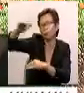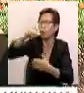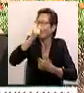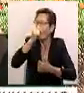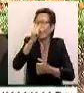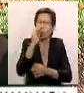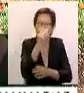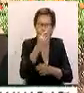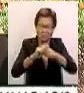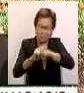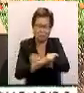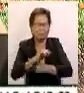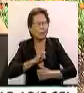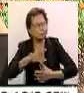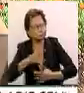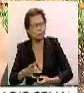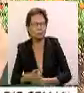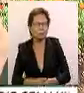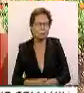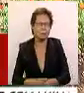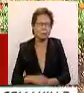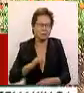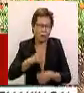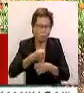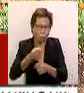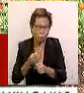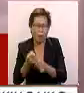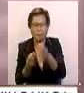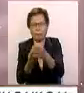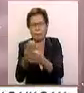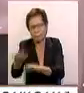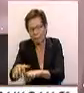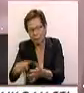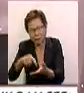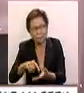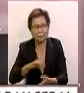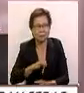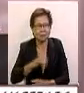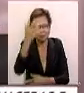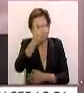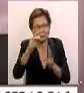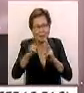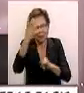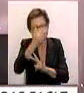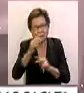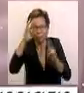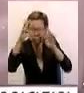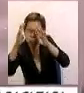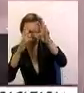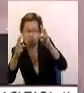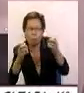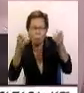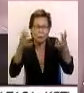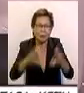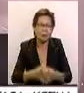ni memang saya suka. Pasal saya ada buat produk dalam pertanian ni. Mereka diku sangat cantik, kreatif, banyak